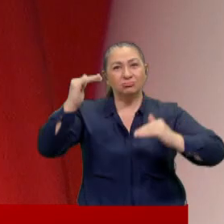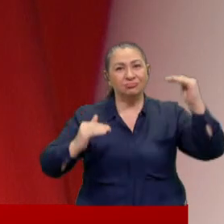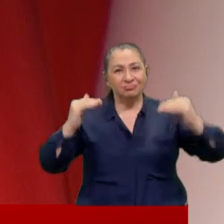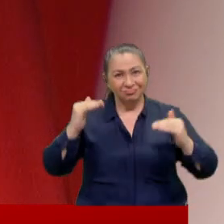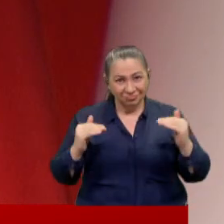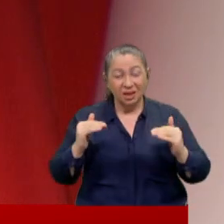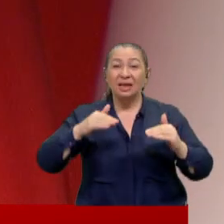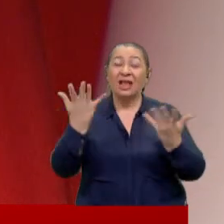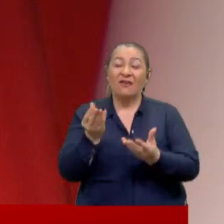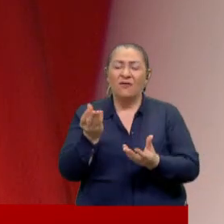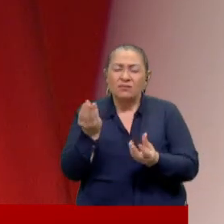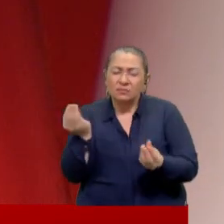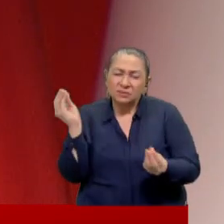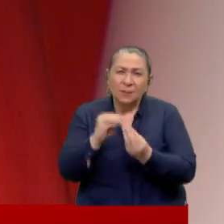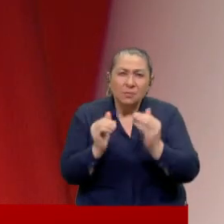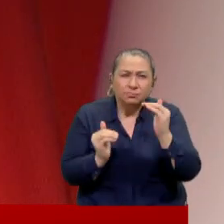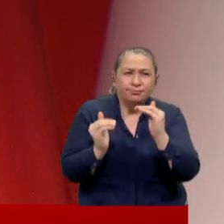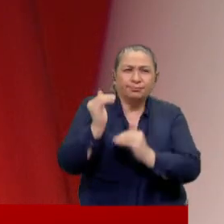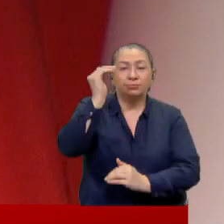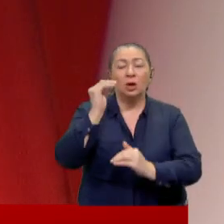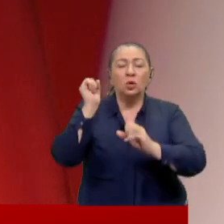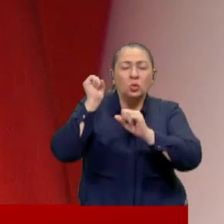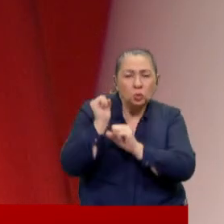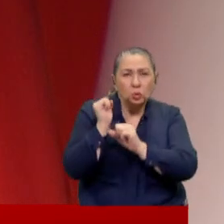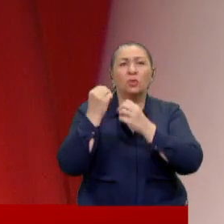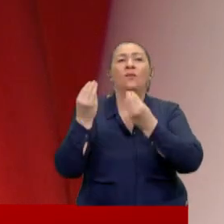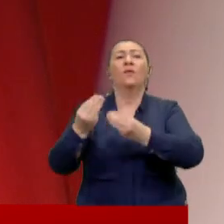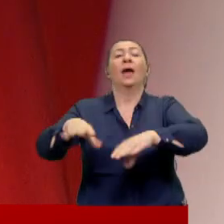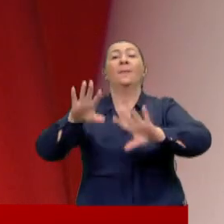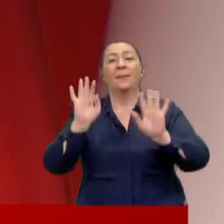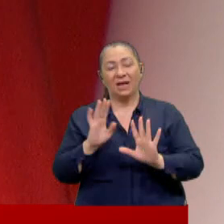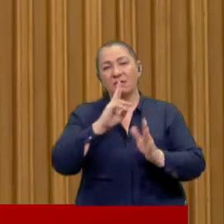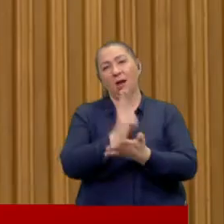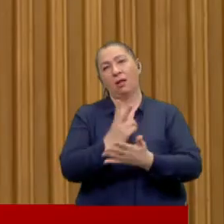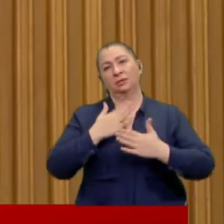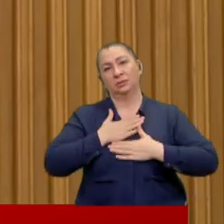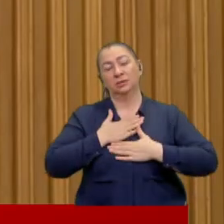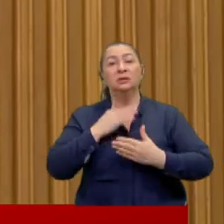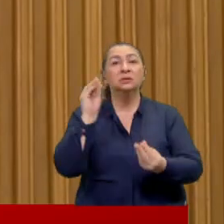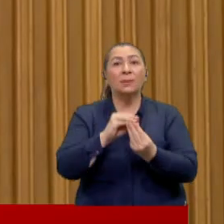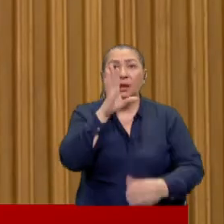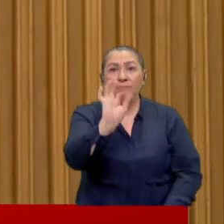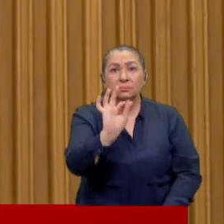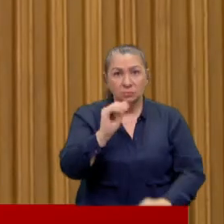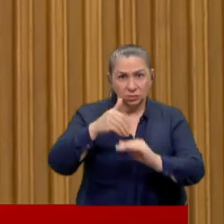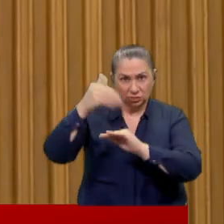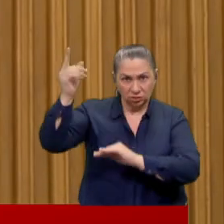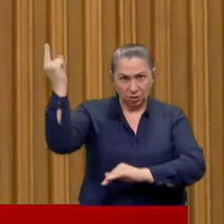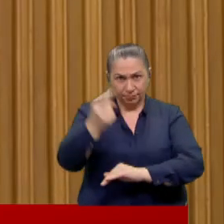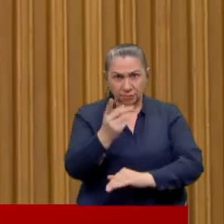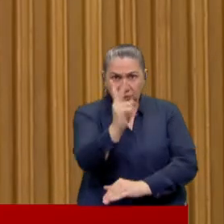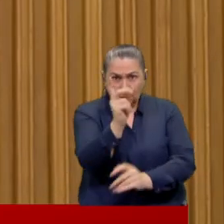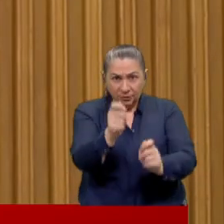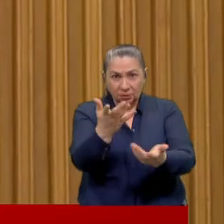dalgalanmanın ne faiş fiyat artışlarının yükü altında bır o kararlıyız zaman kim yaptı düşer mi yap